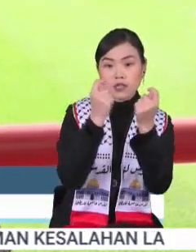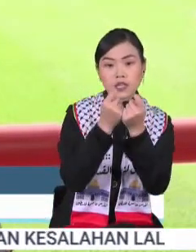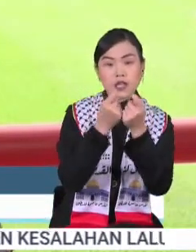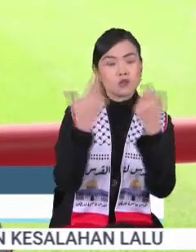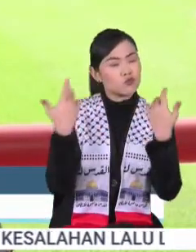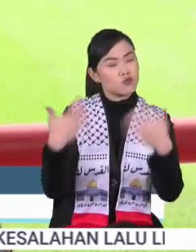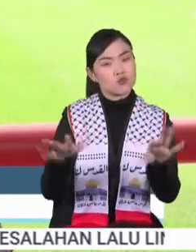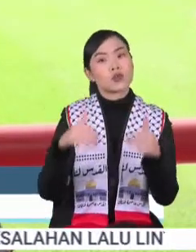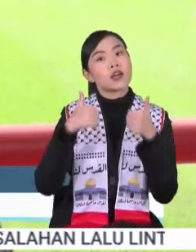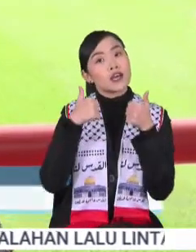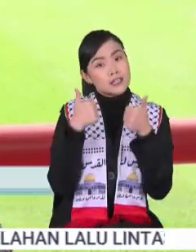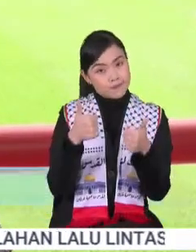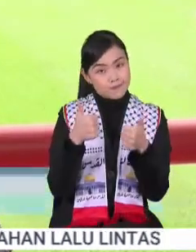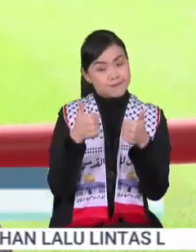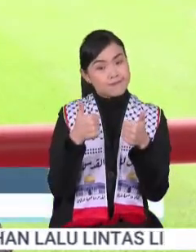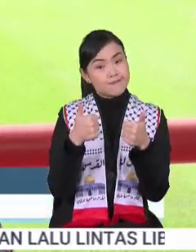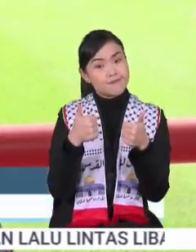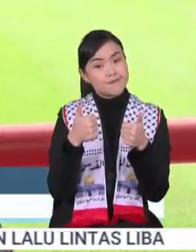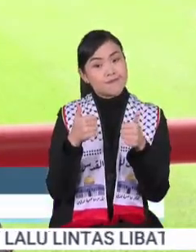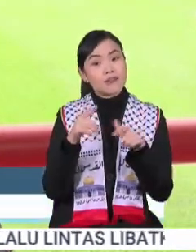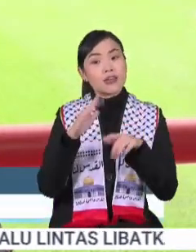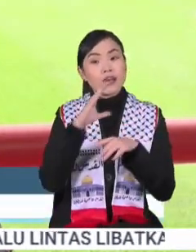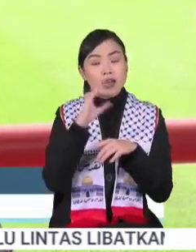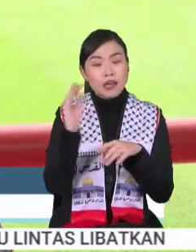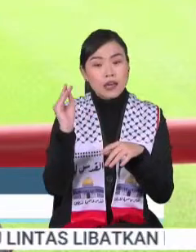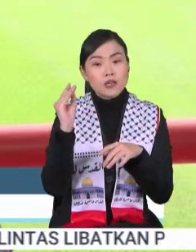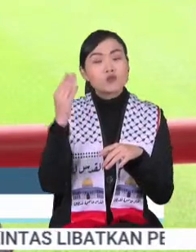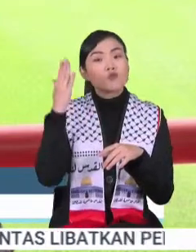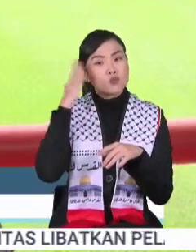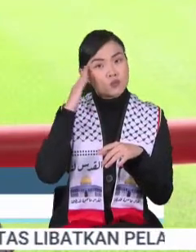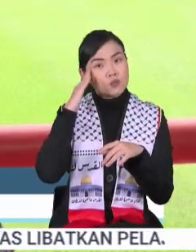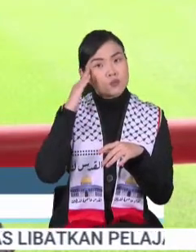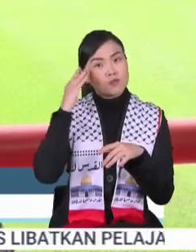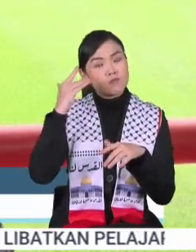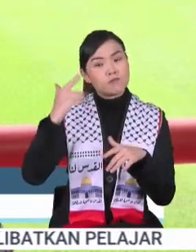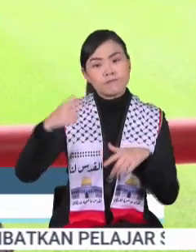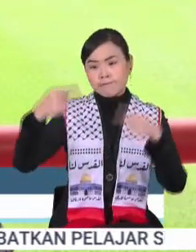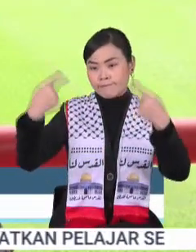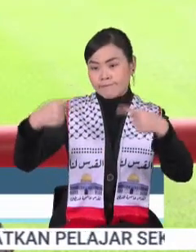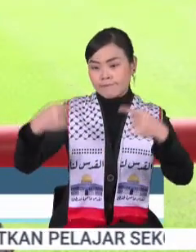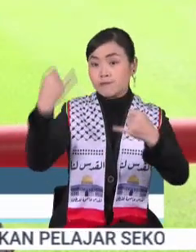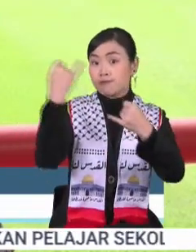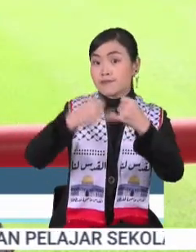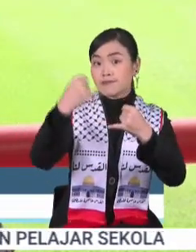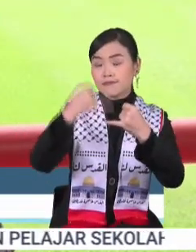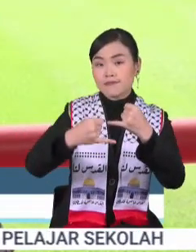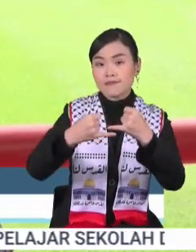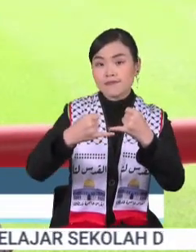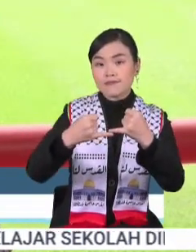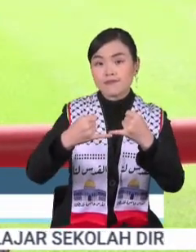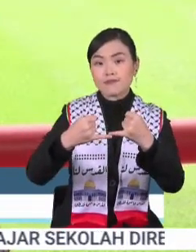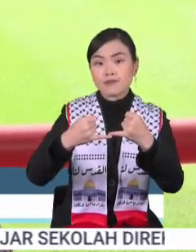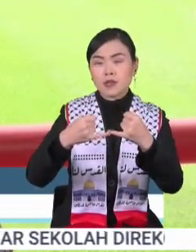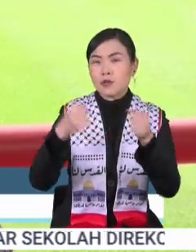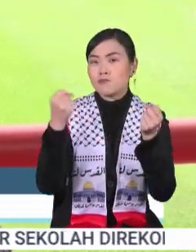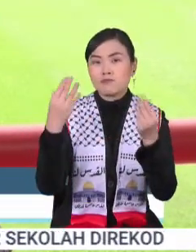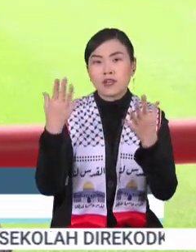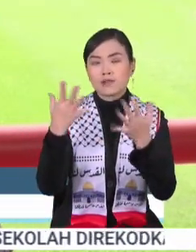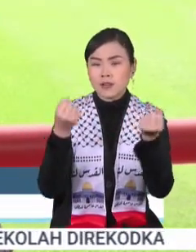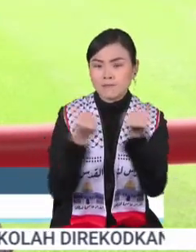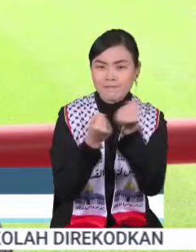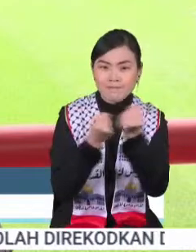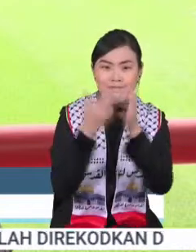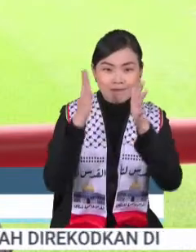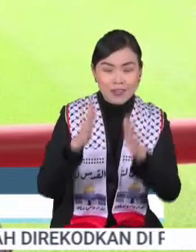sepanjangimokusukanik Dan kita pun tahu perlawanan akhir ni kita pun tidak tidak ramai penyokong